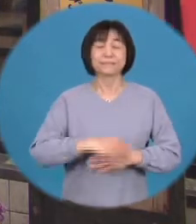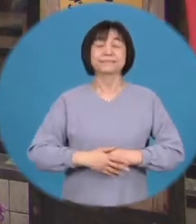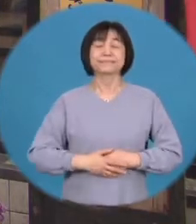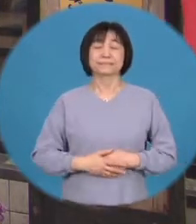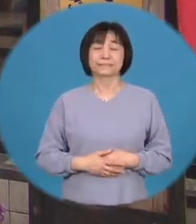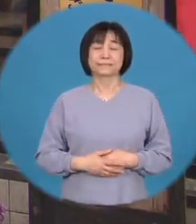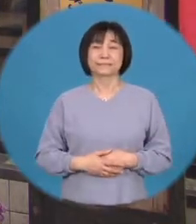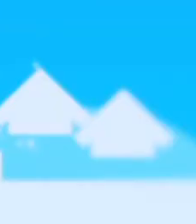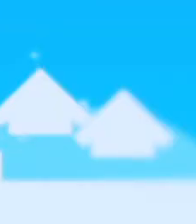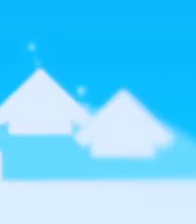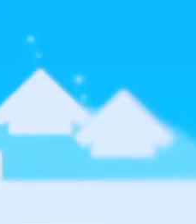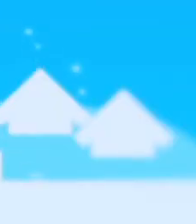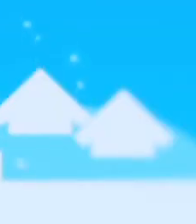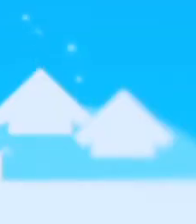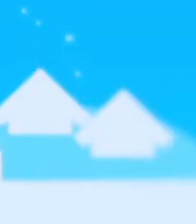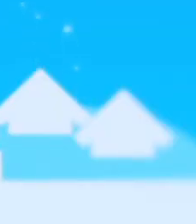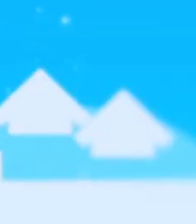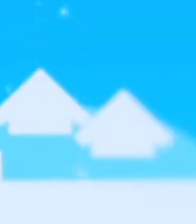ください。